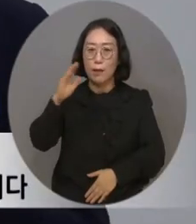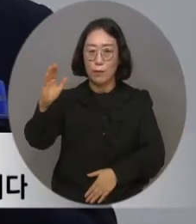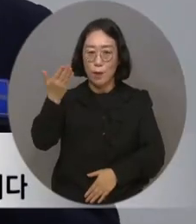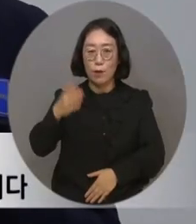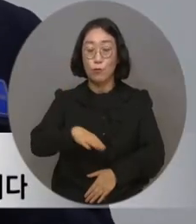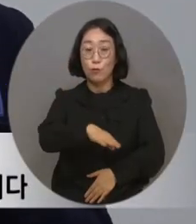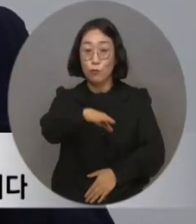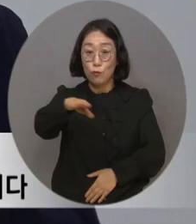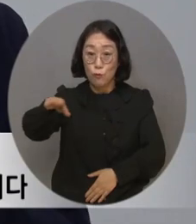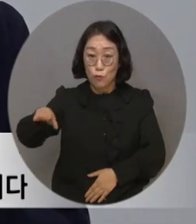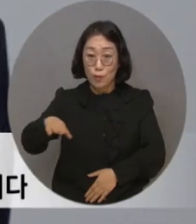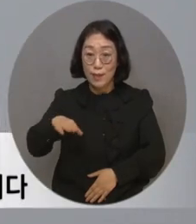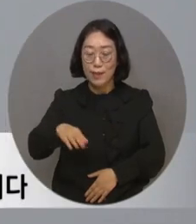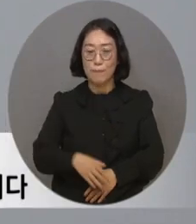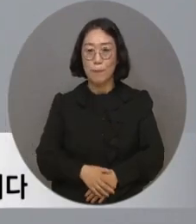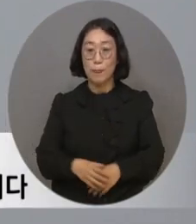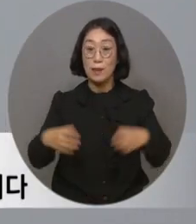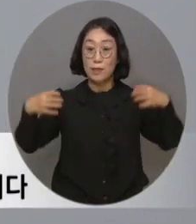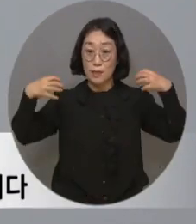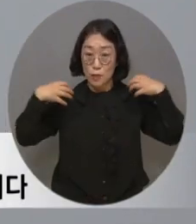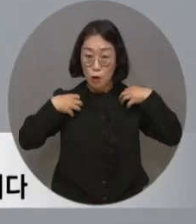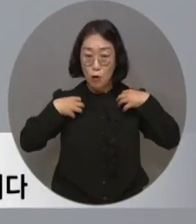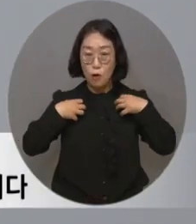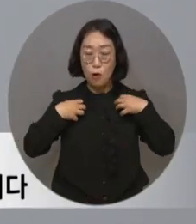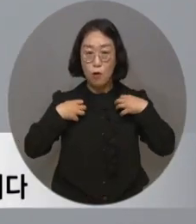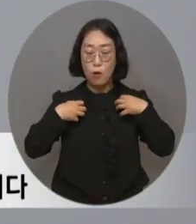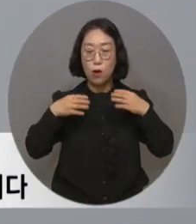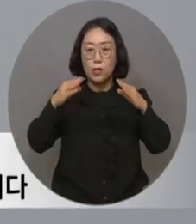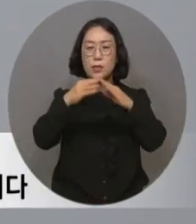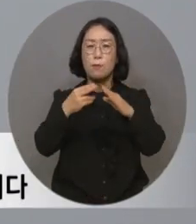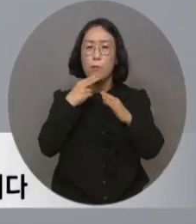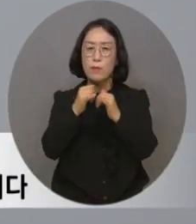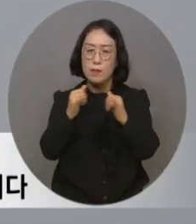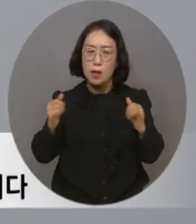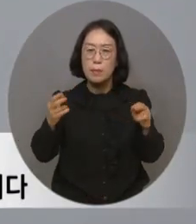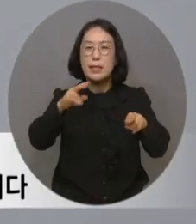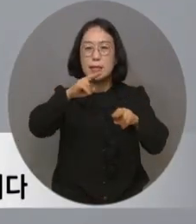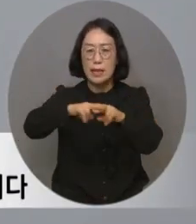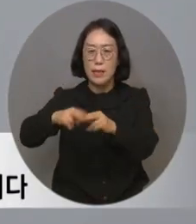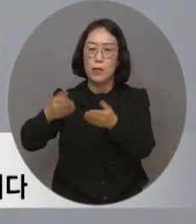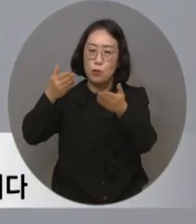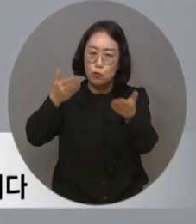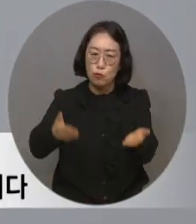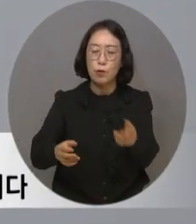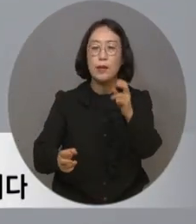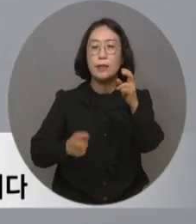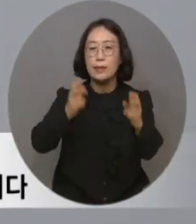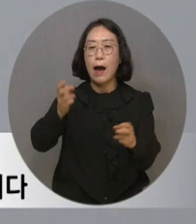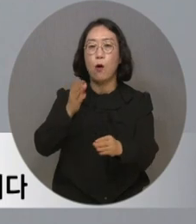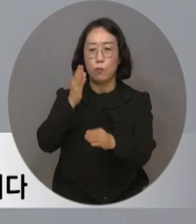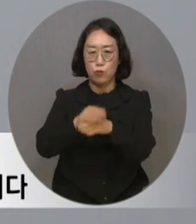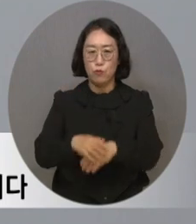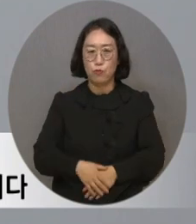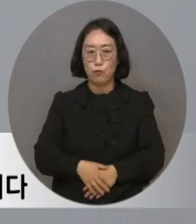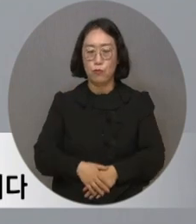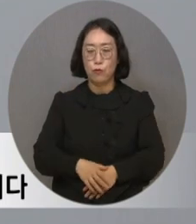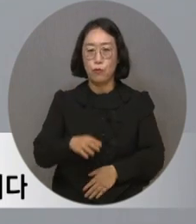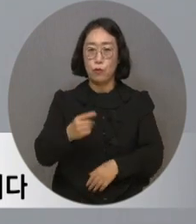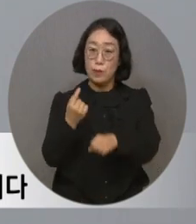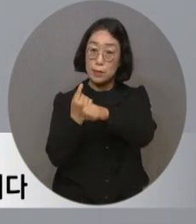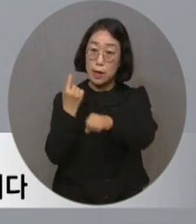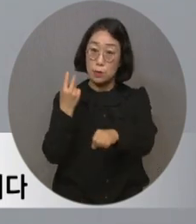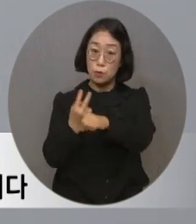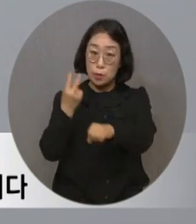저희 한국철도공사는 노숙인 일자리 사업을 추진하고 있습니다. 의정부역도 21년,